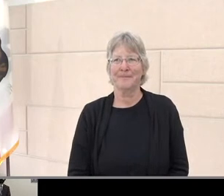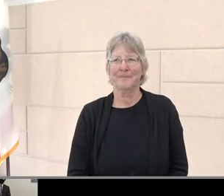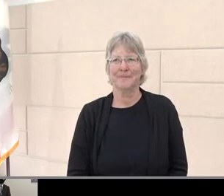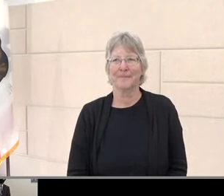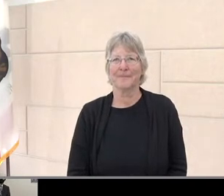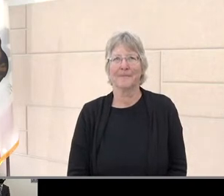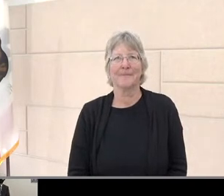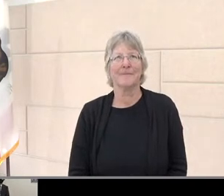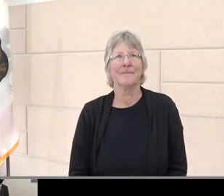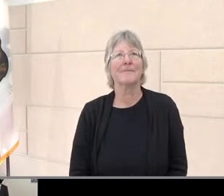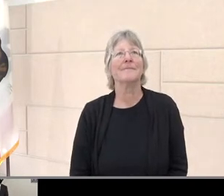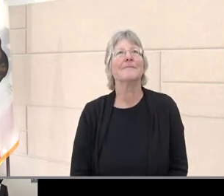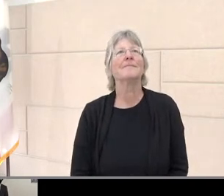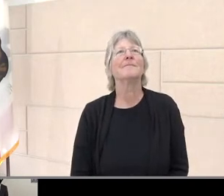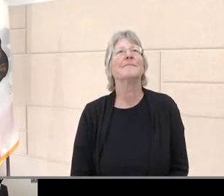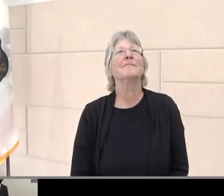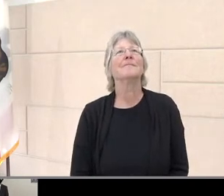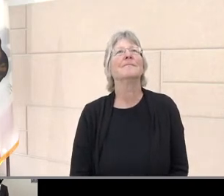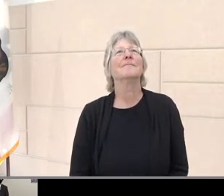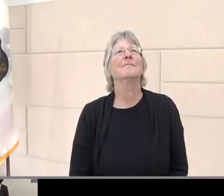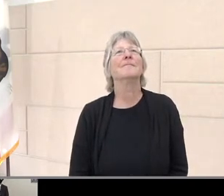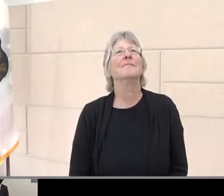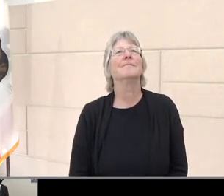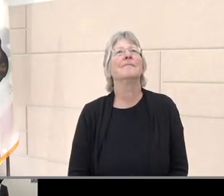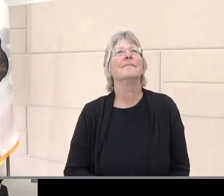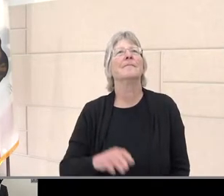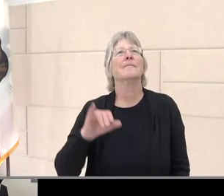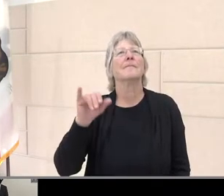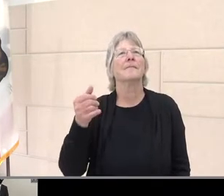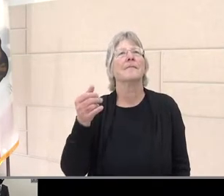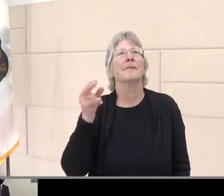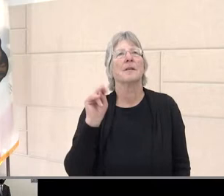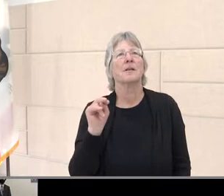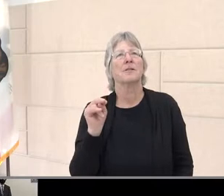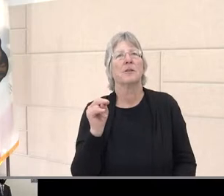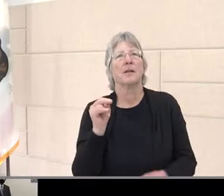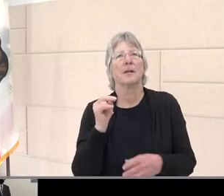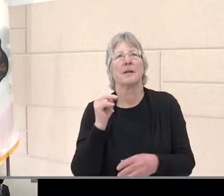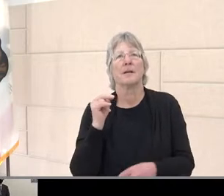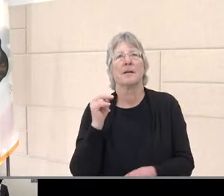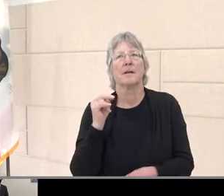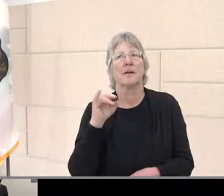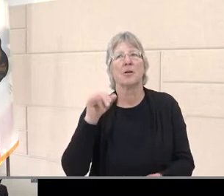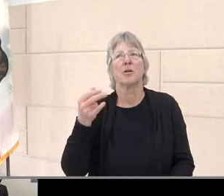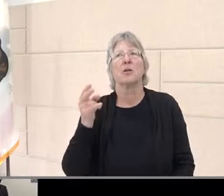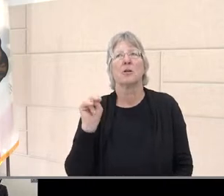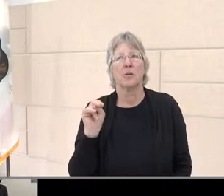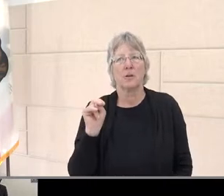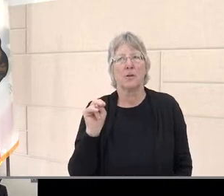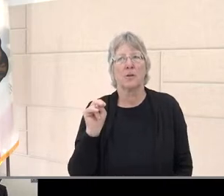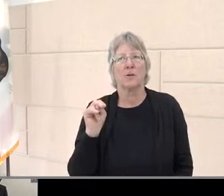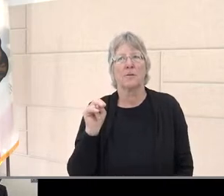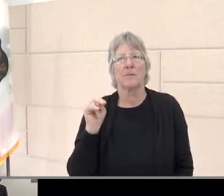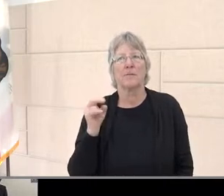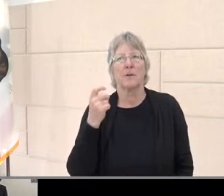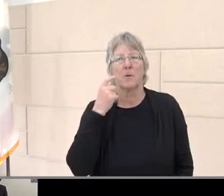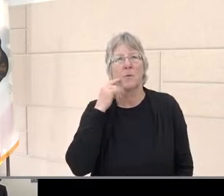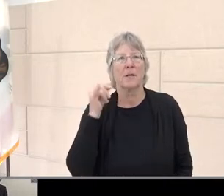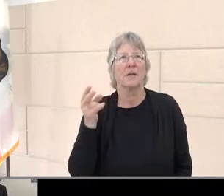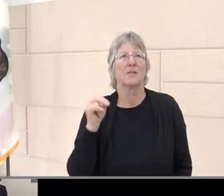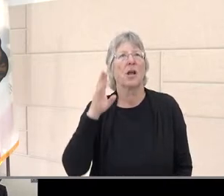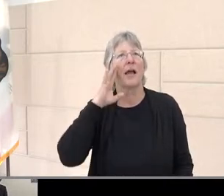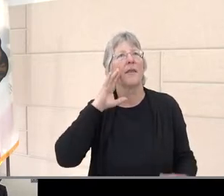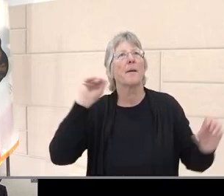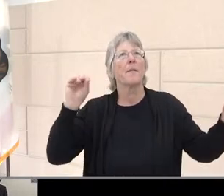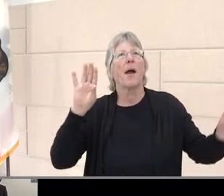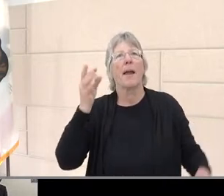លូតលាស់ជោគជ័យនៅខែមករាកាលពីខែមករា